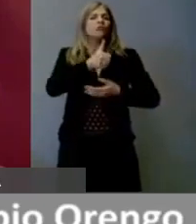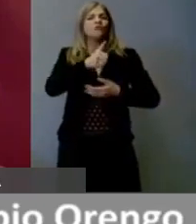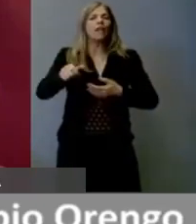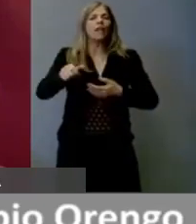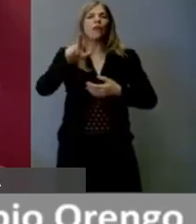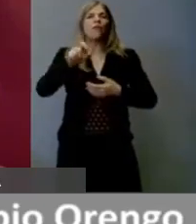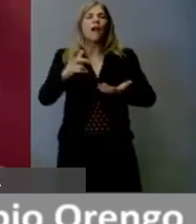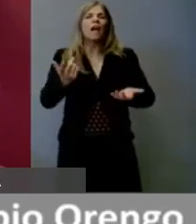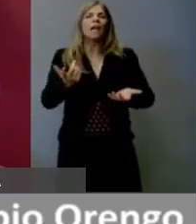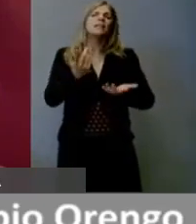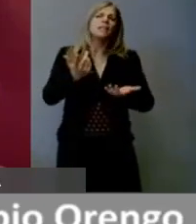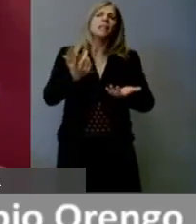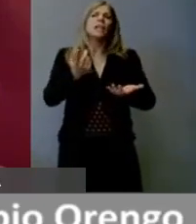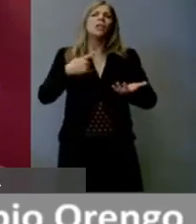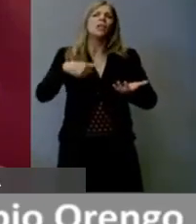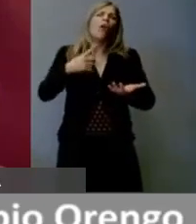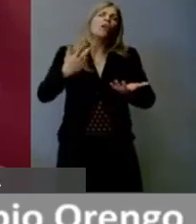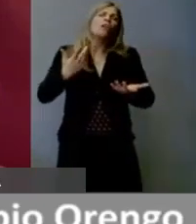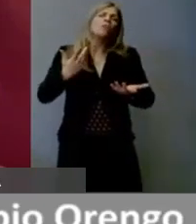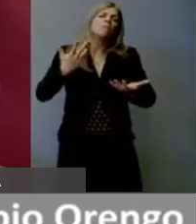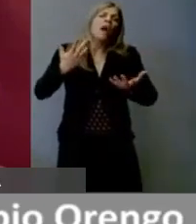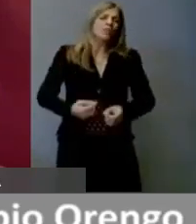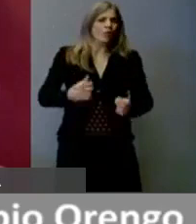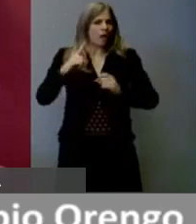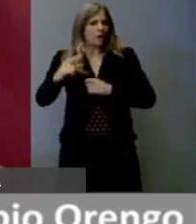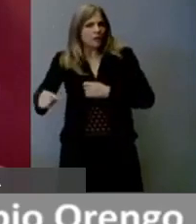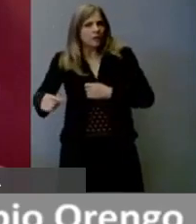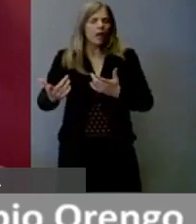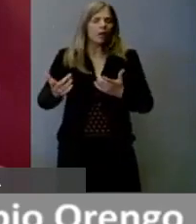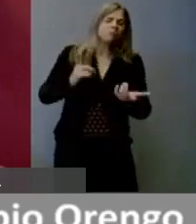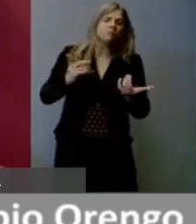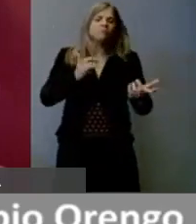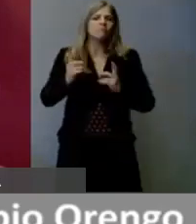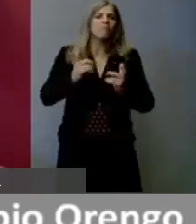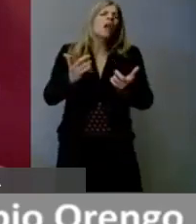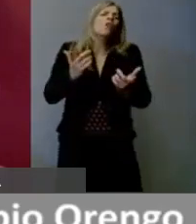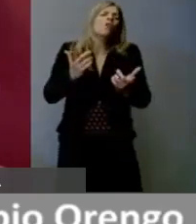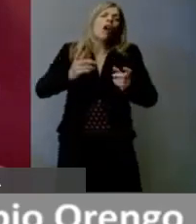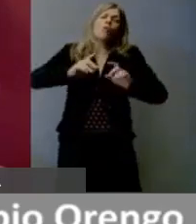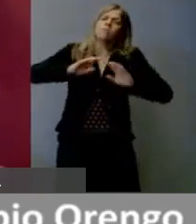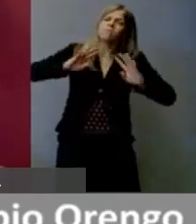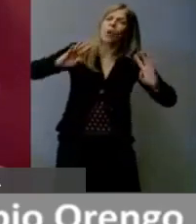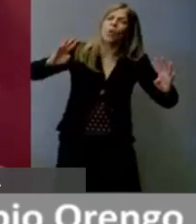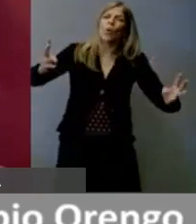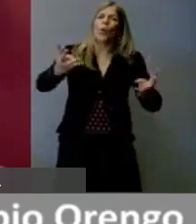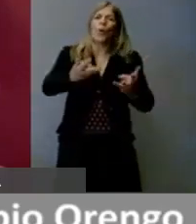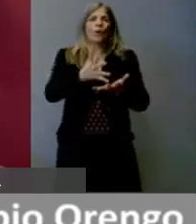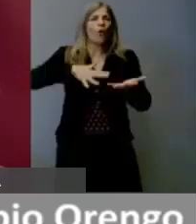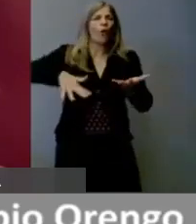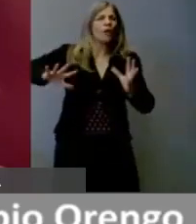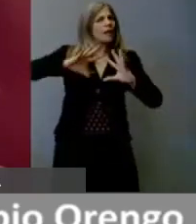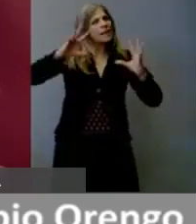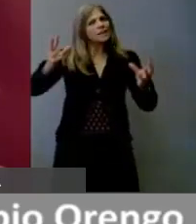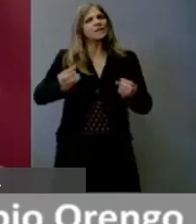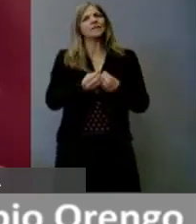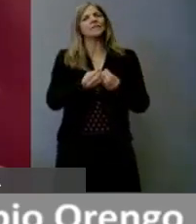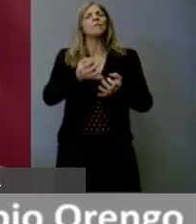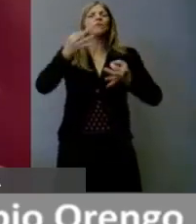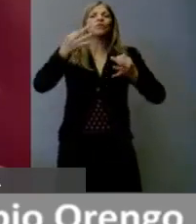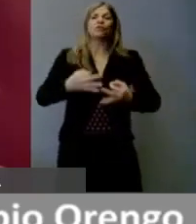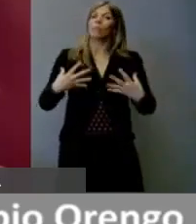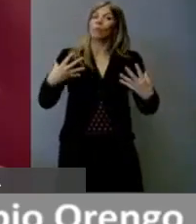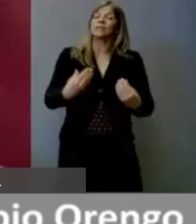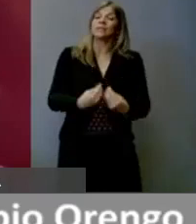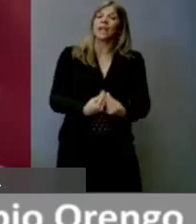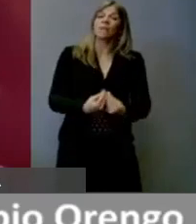noi comunque siamo disponibili ad andare via, faremo un grande incontro con tutti e decideremo insieme. Anche perché è possibile modificarlo